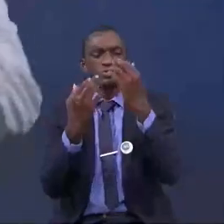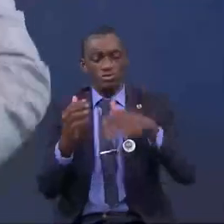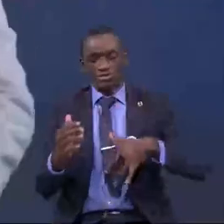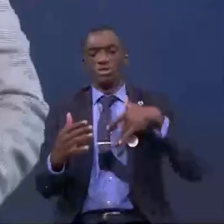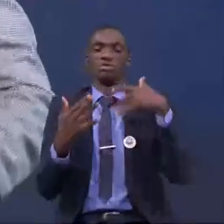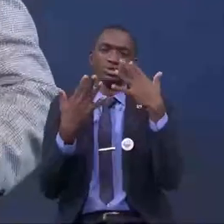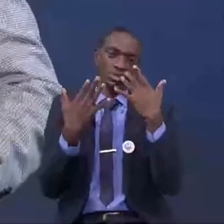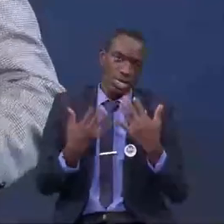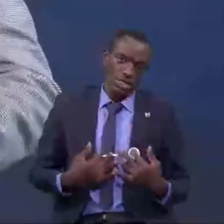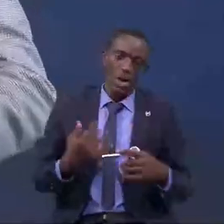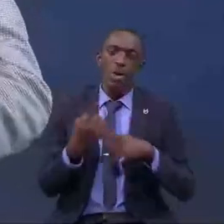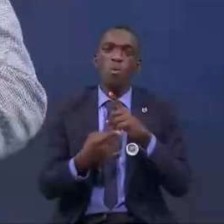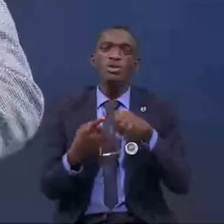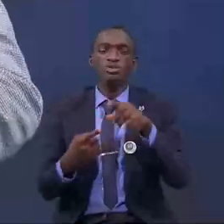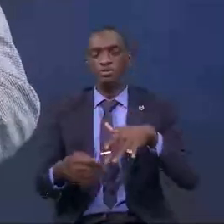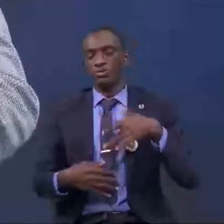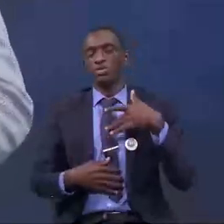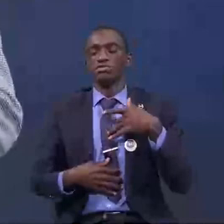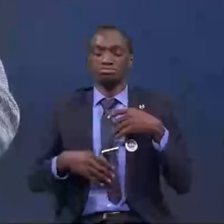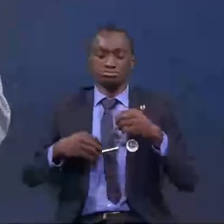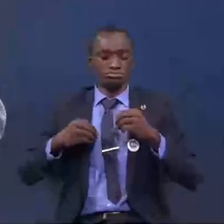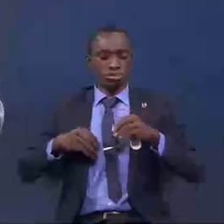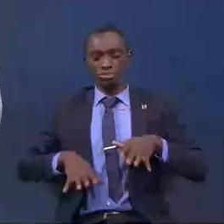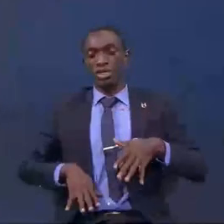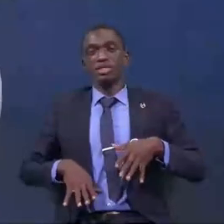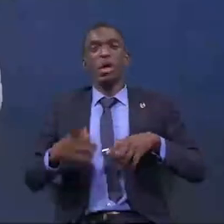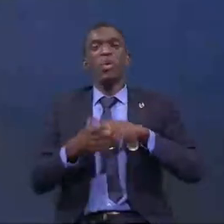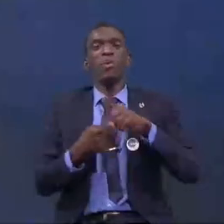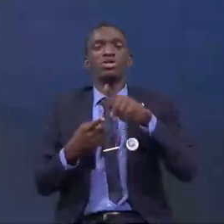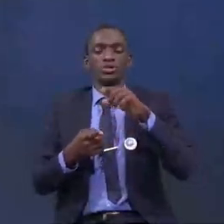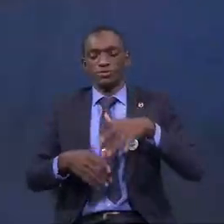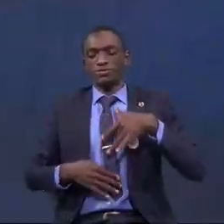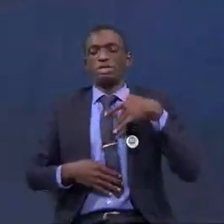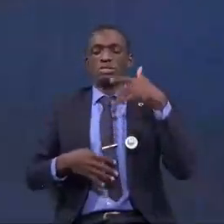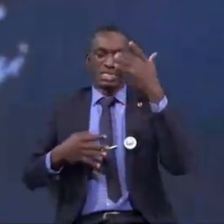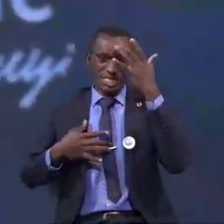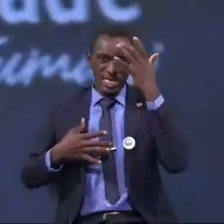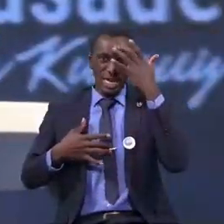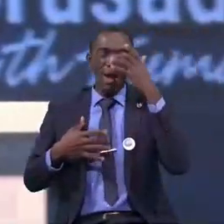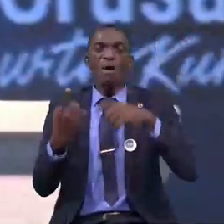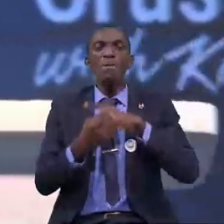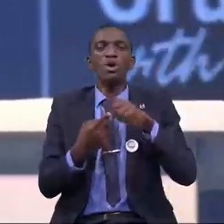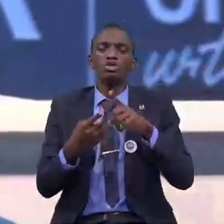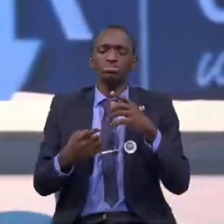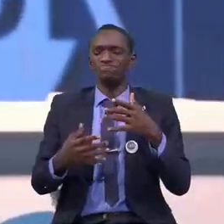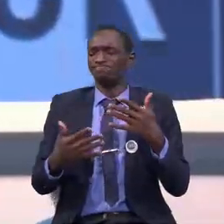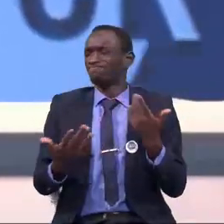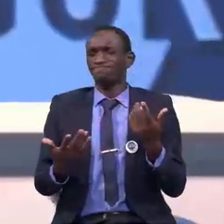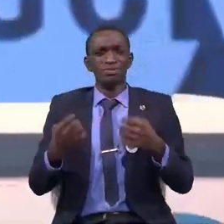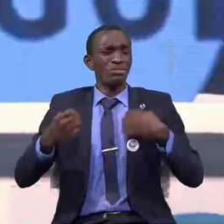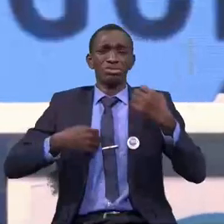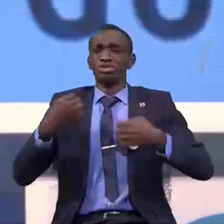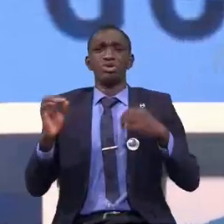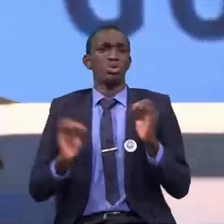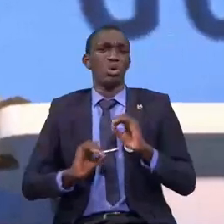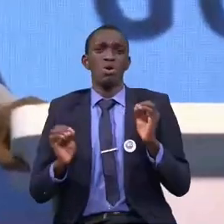triste, quand tu te sens déprimé, quand tu te sens malade, quand